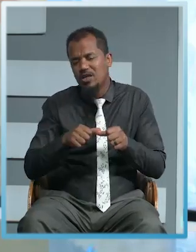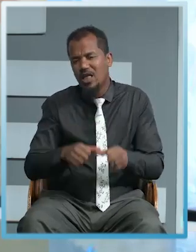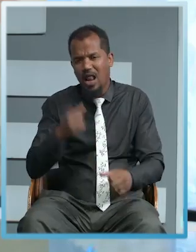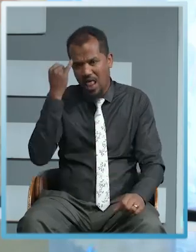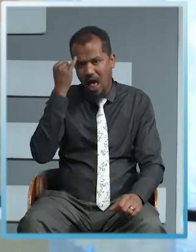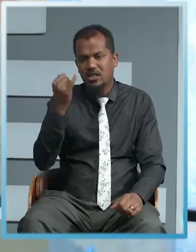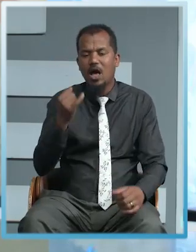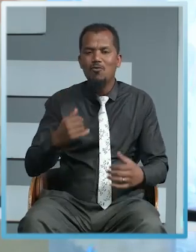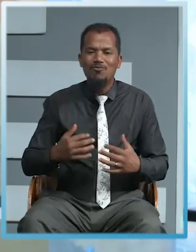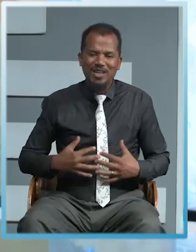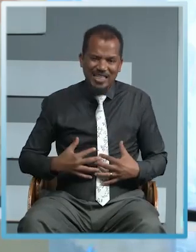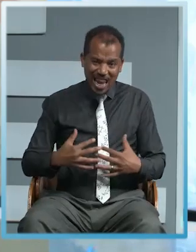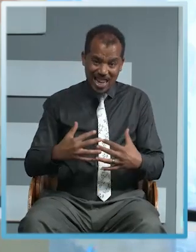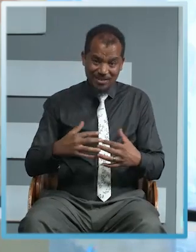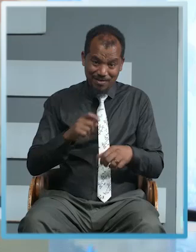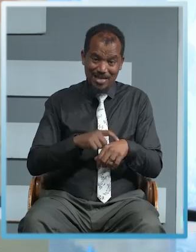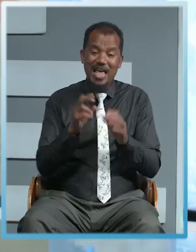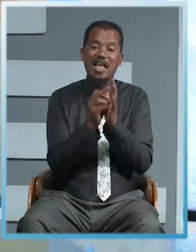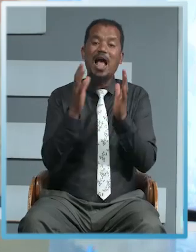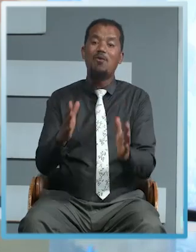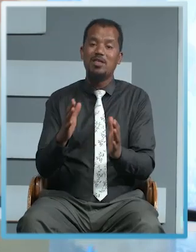ቆይተናል፣ ሀሳቡን ከጸነስንበት ህጋዊ